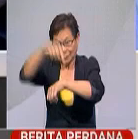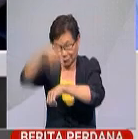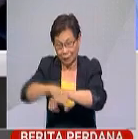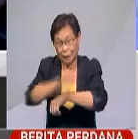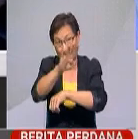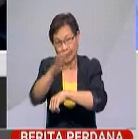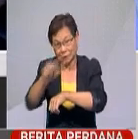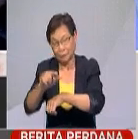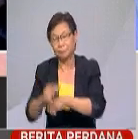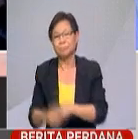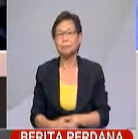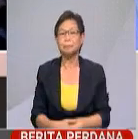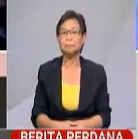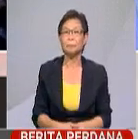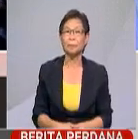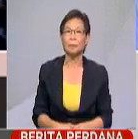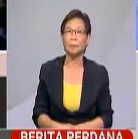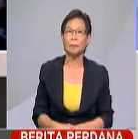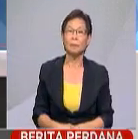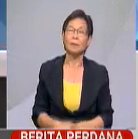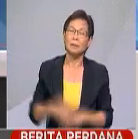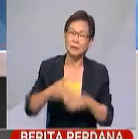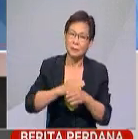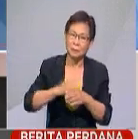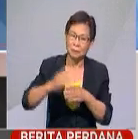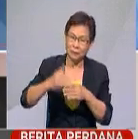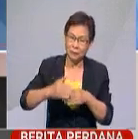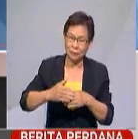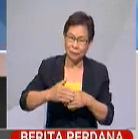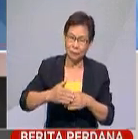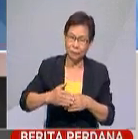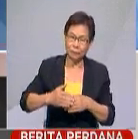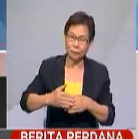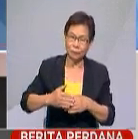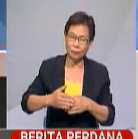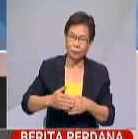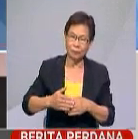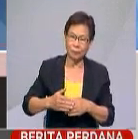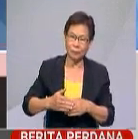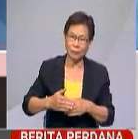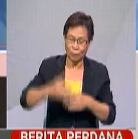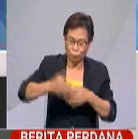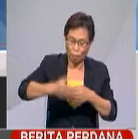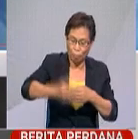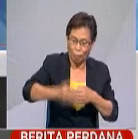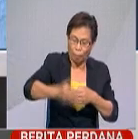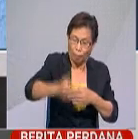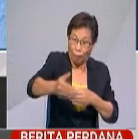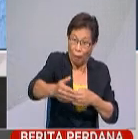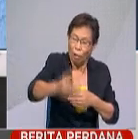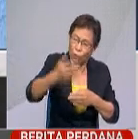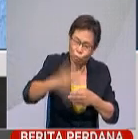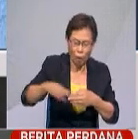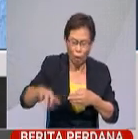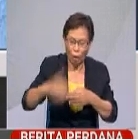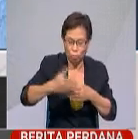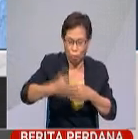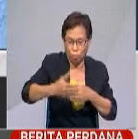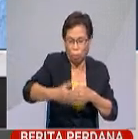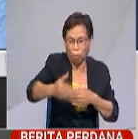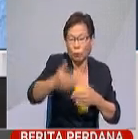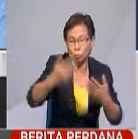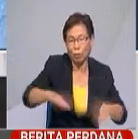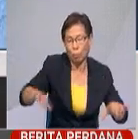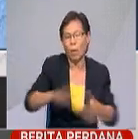ini. Dengan itu, setelah kita ada asas-asas semua ini sudah dilaksanakan, kita ingin